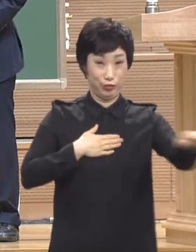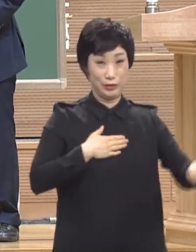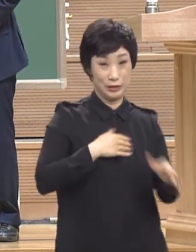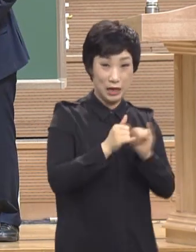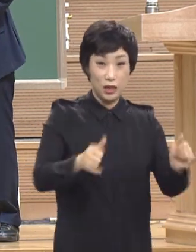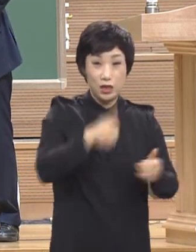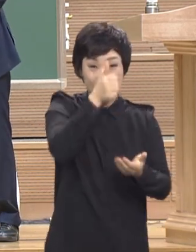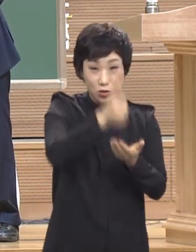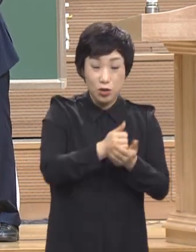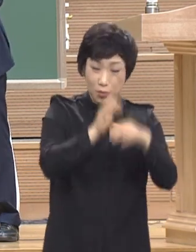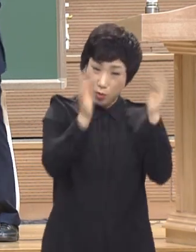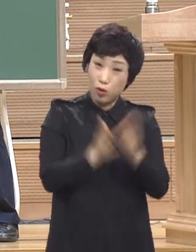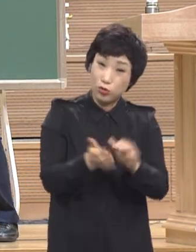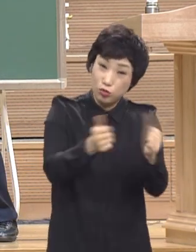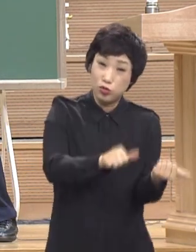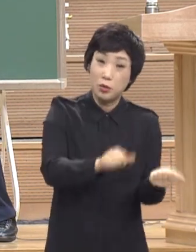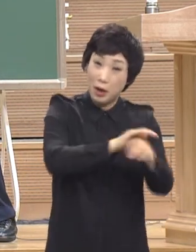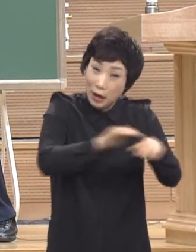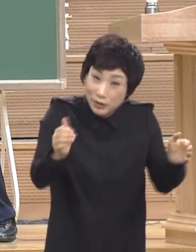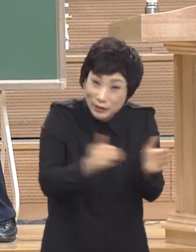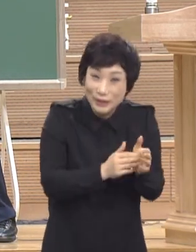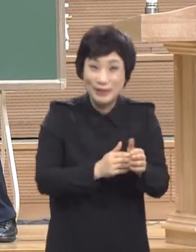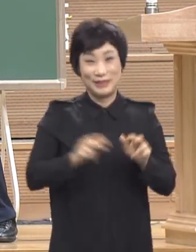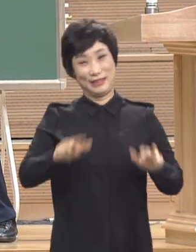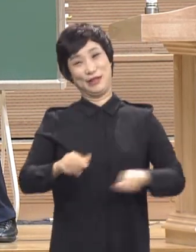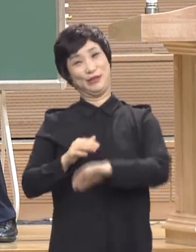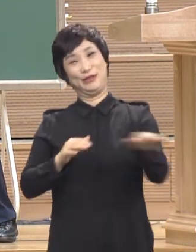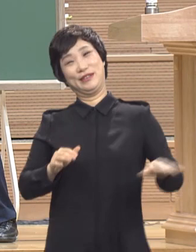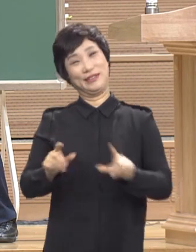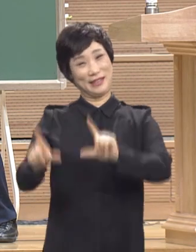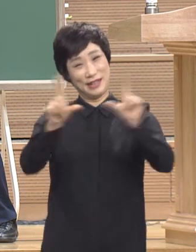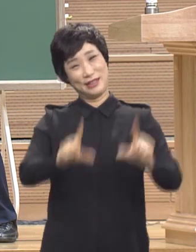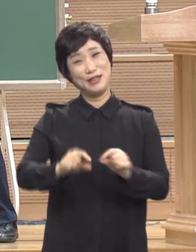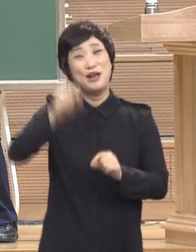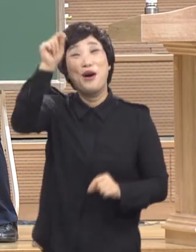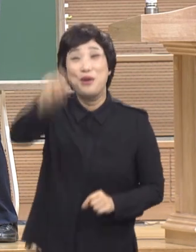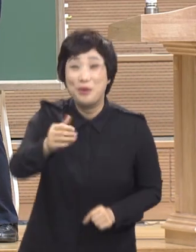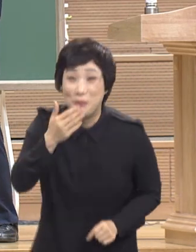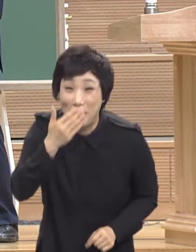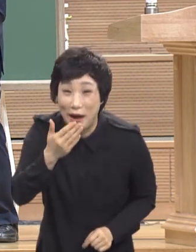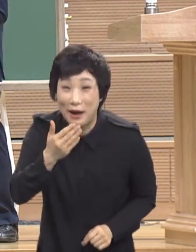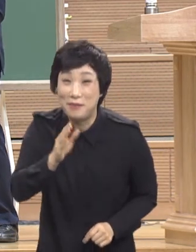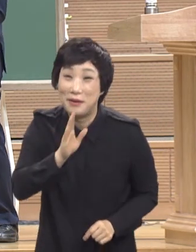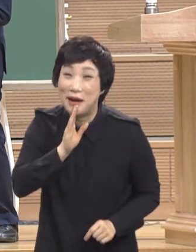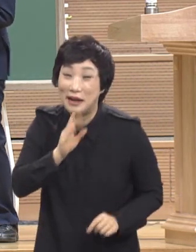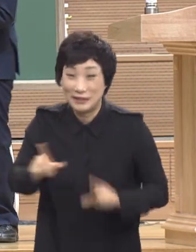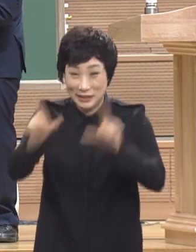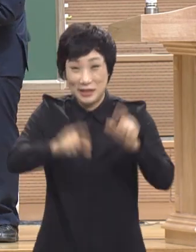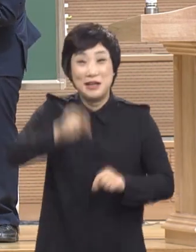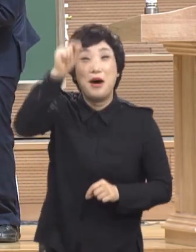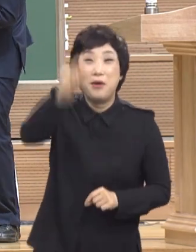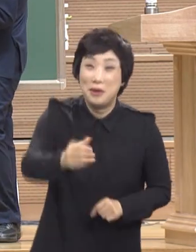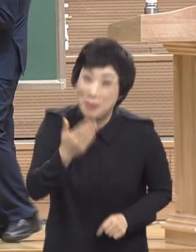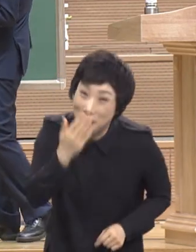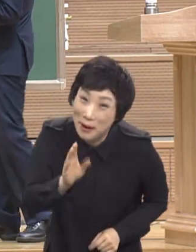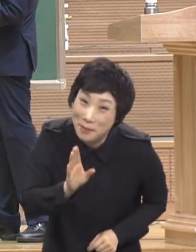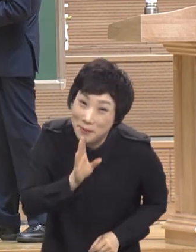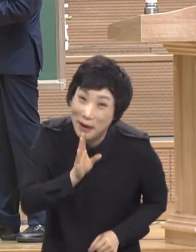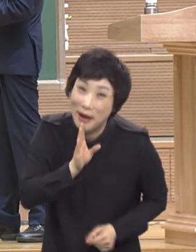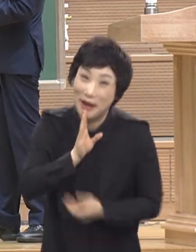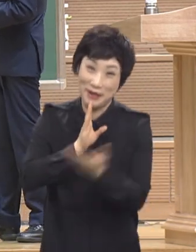무효시켜서 영원히 살리라. 아멘. 영원히 살리라. 아멘 합시다.